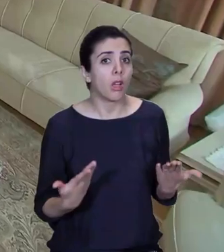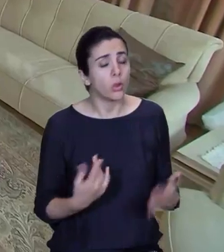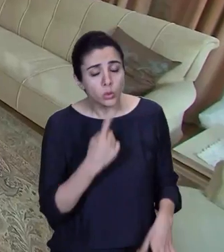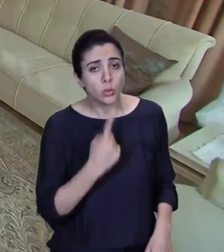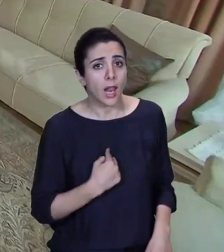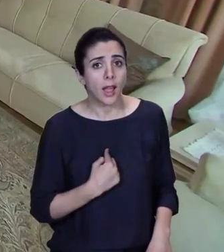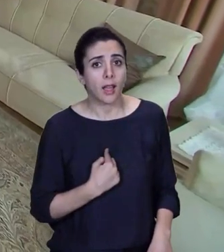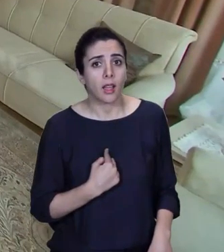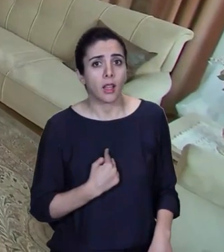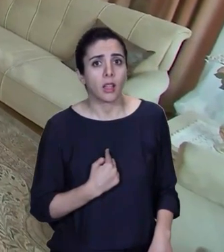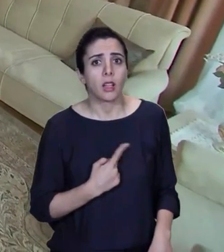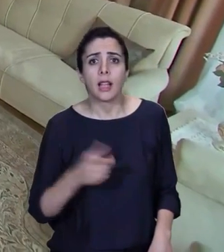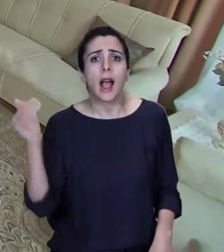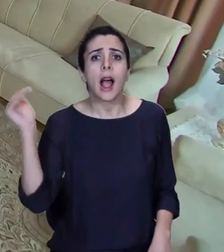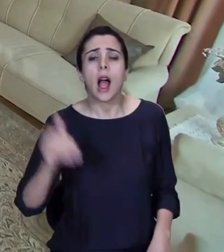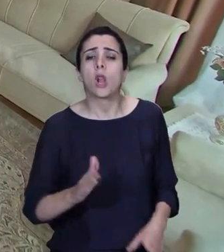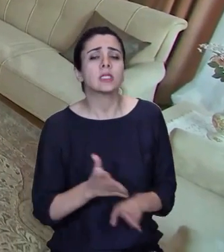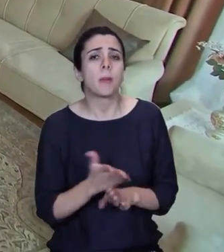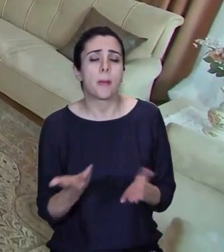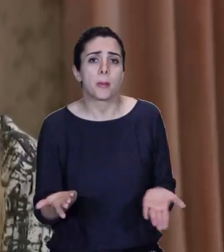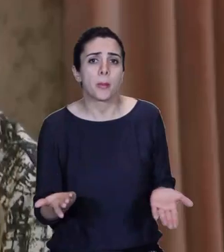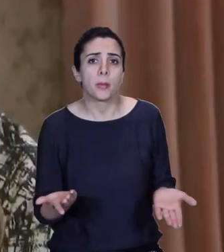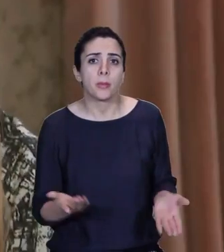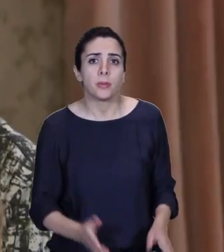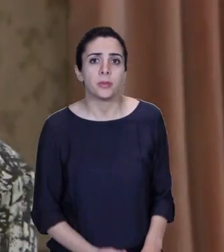Söyle bakalım. Seni buralara kadar getiren şey ne?